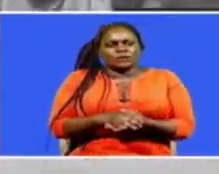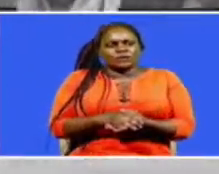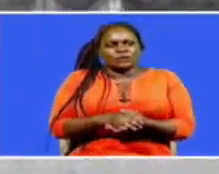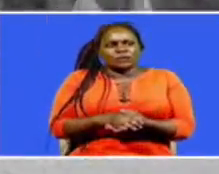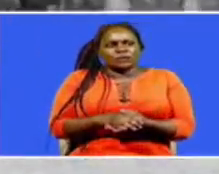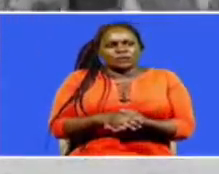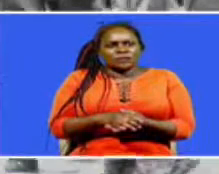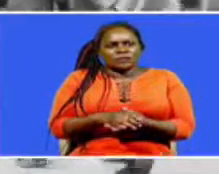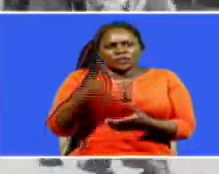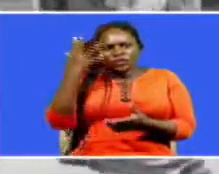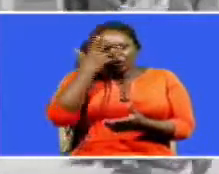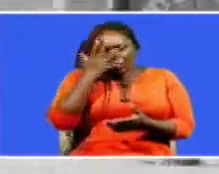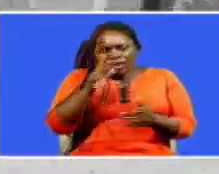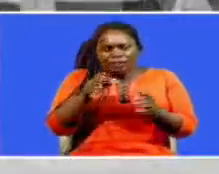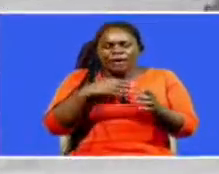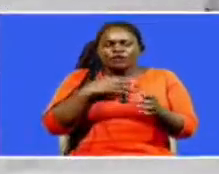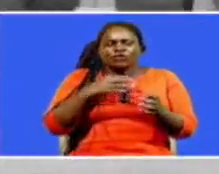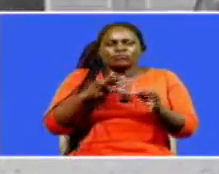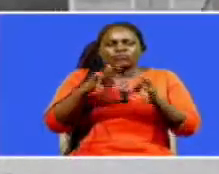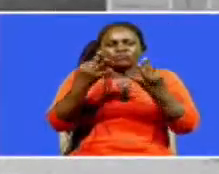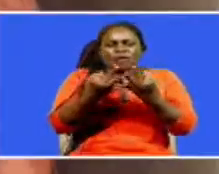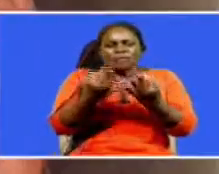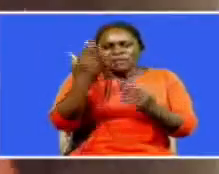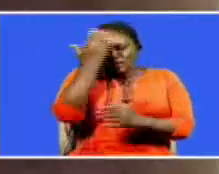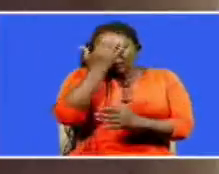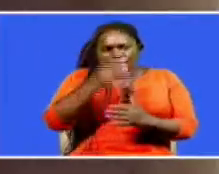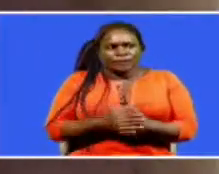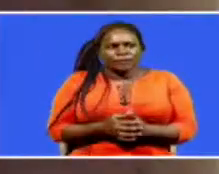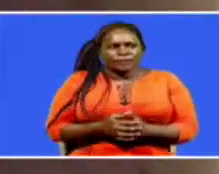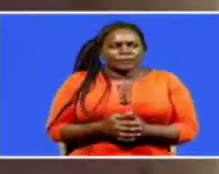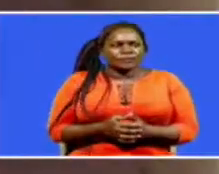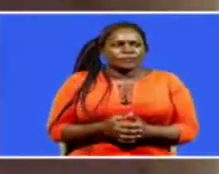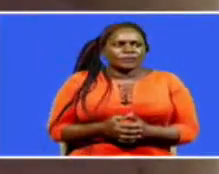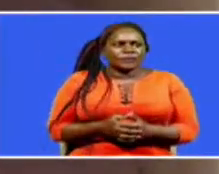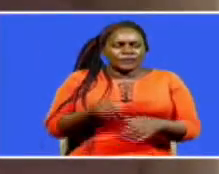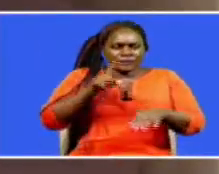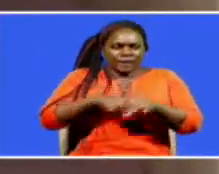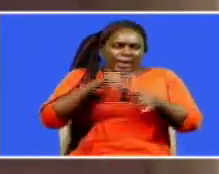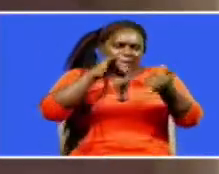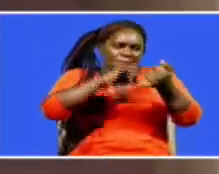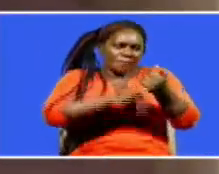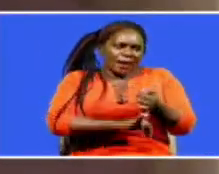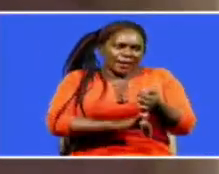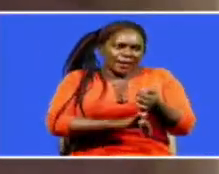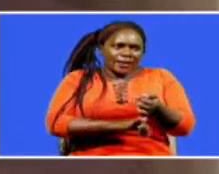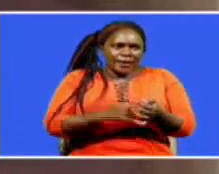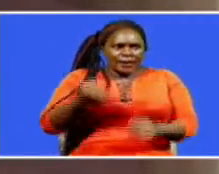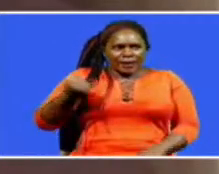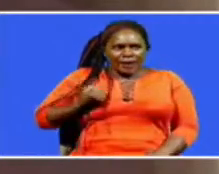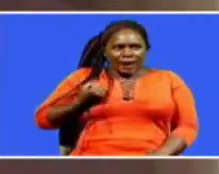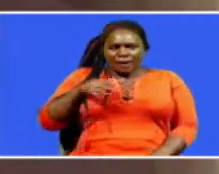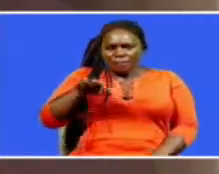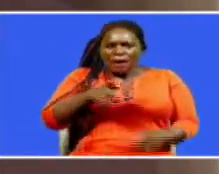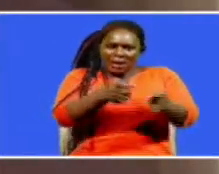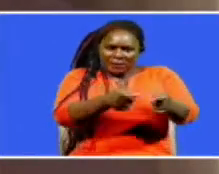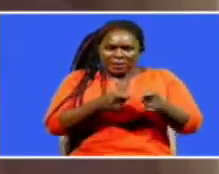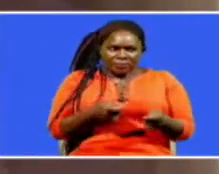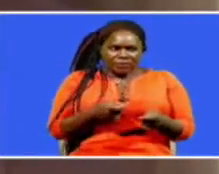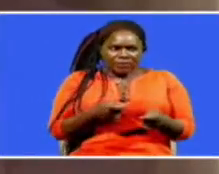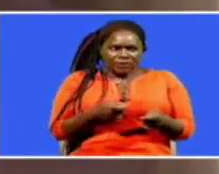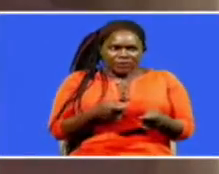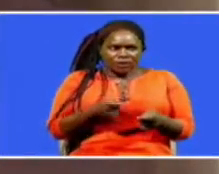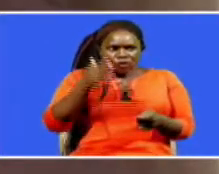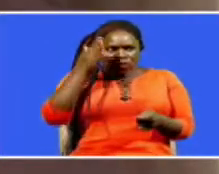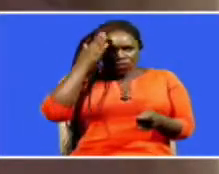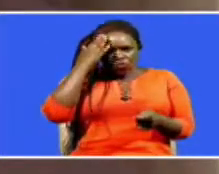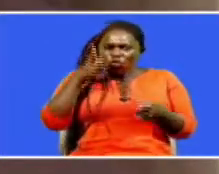is considered a shame and dishonor to the families. The patriarcha ambaye anaolewa anamuoa yule msichana ambaye amemtia mimba. Unajua